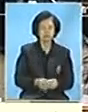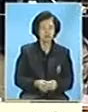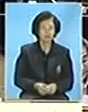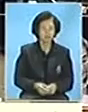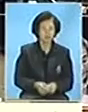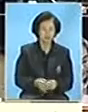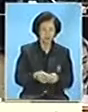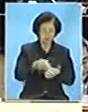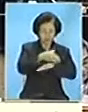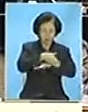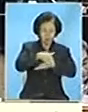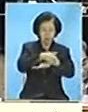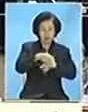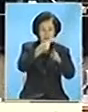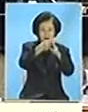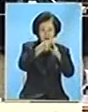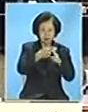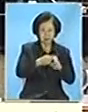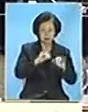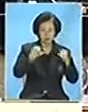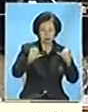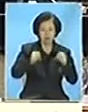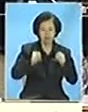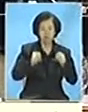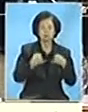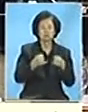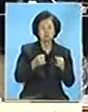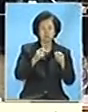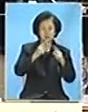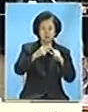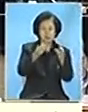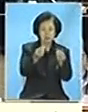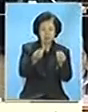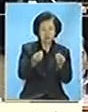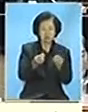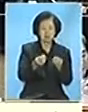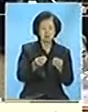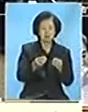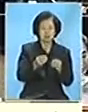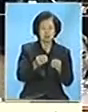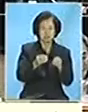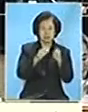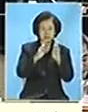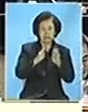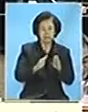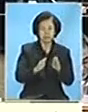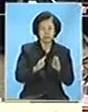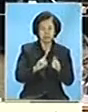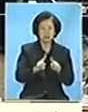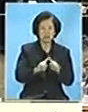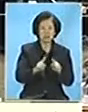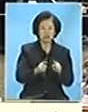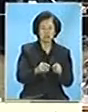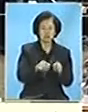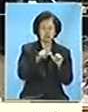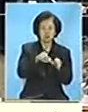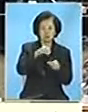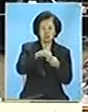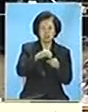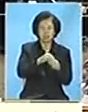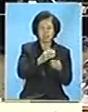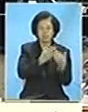ขบัญชีรายชื่อเจ้าของหรือผู้ครอบครองที่ดินและลักษณะของภาระที่ต้องตกอยู่ภายใต้ภ